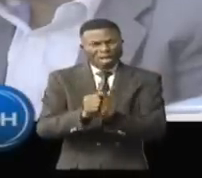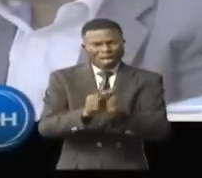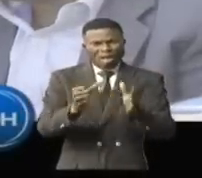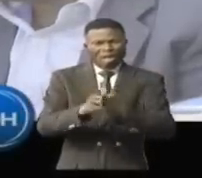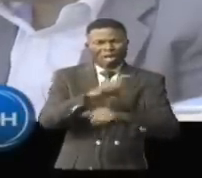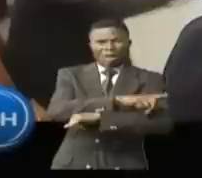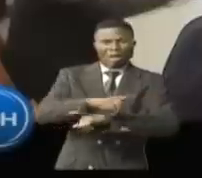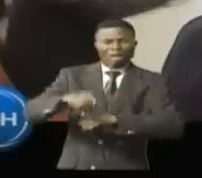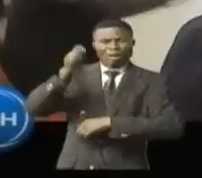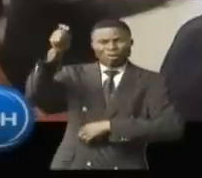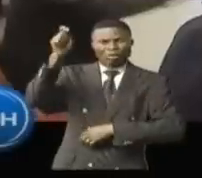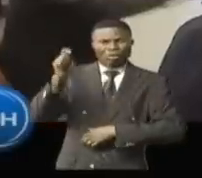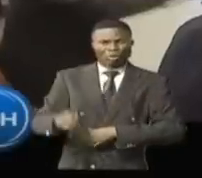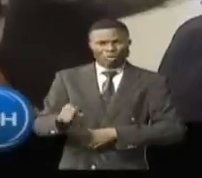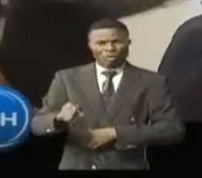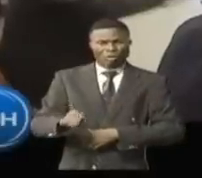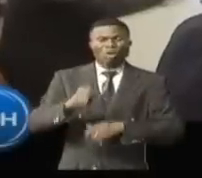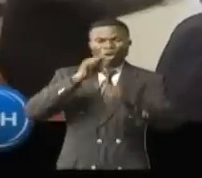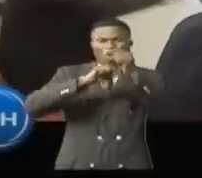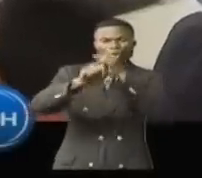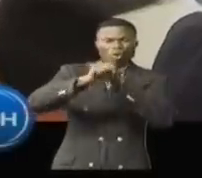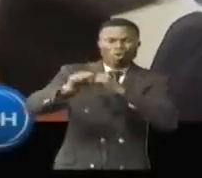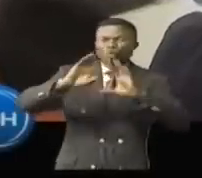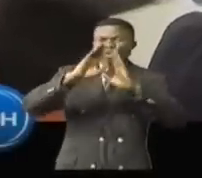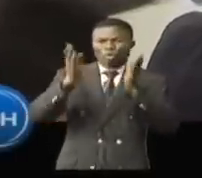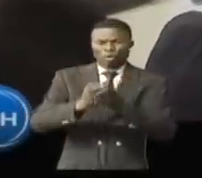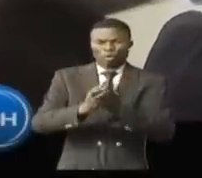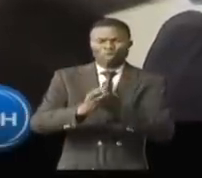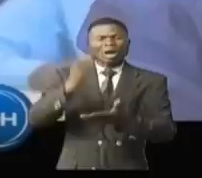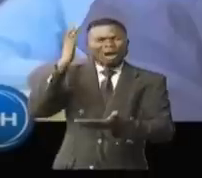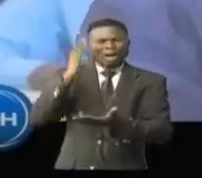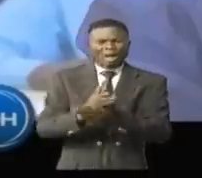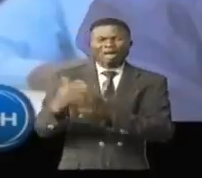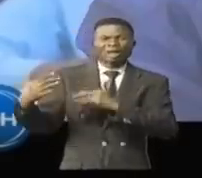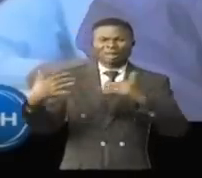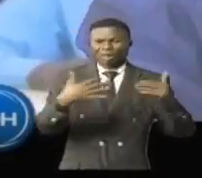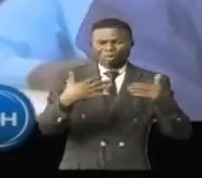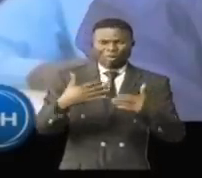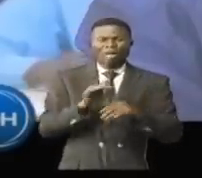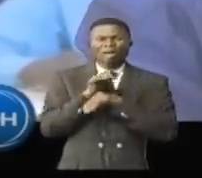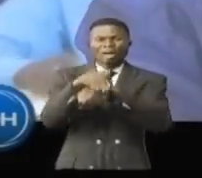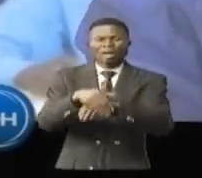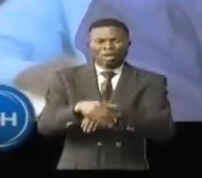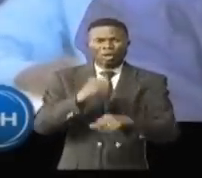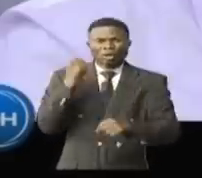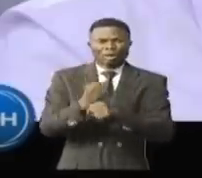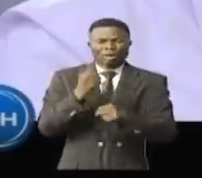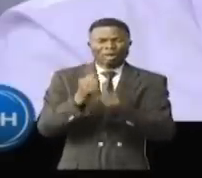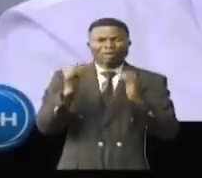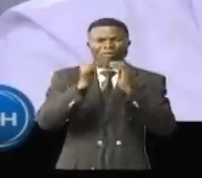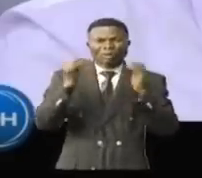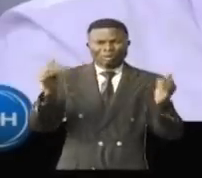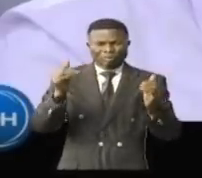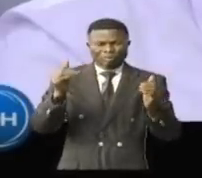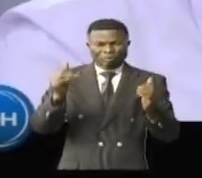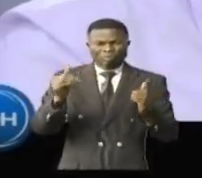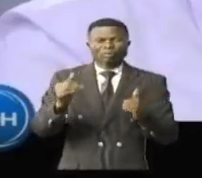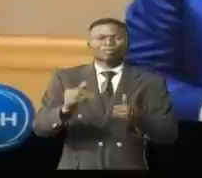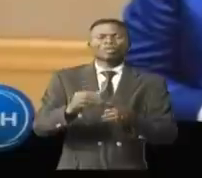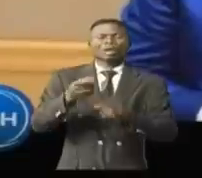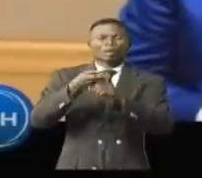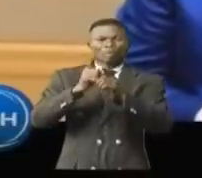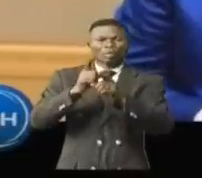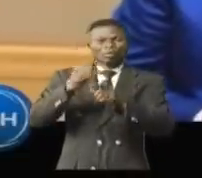l'administration militaire pour sensibiliser les miliciens à déposer les armes et participer aux efforts de paix amorcés par le chef de